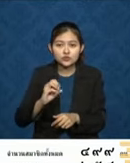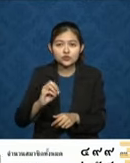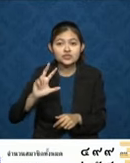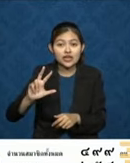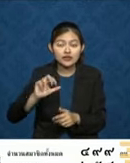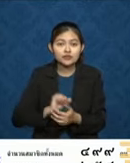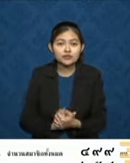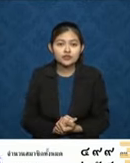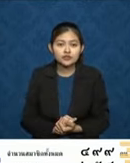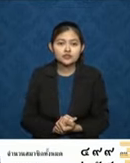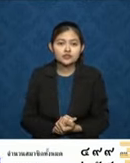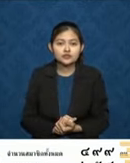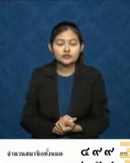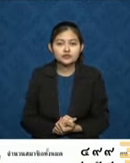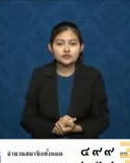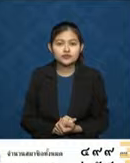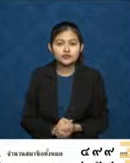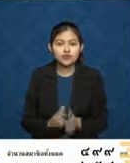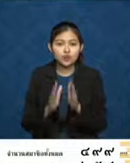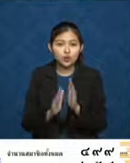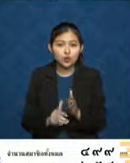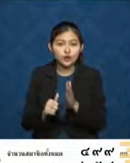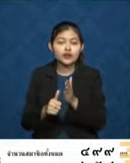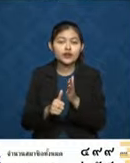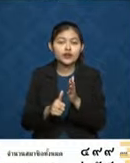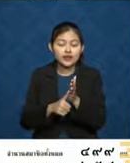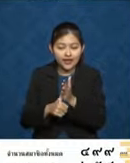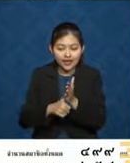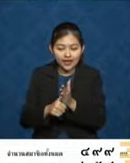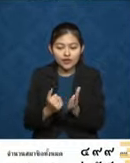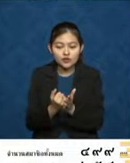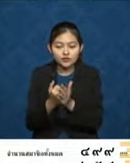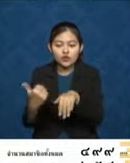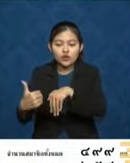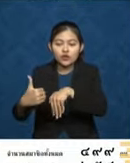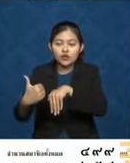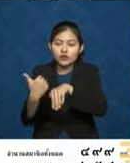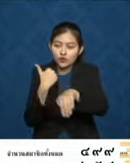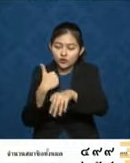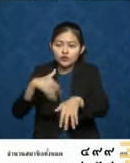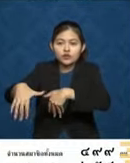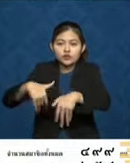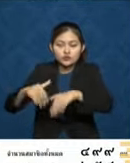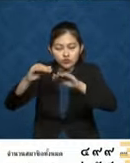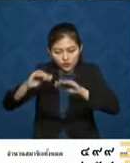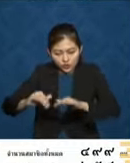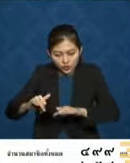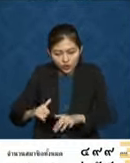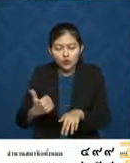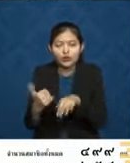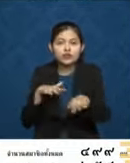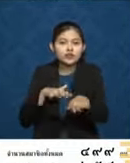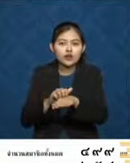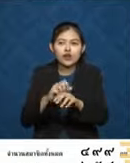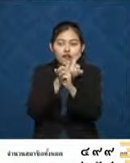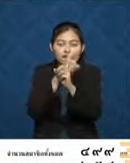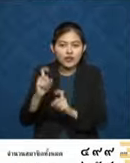ค่ะเพื่อเดินทางให้ประชาชนมีความเดินทางปลอดภัยและรดอุบัติเหตุเกิดขึ้นในอนาคตค่ะขอบคุณ